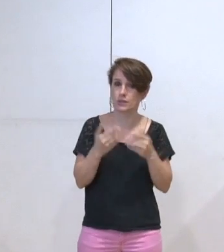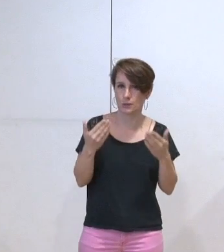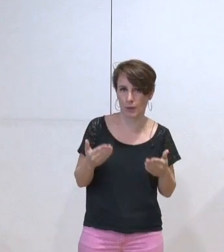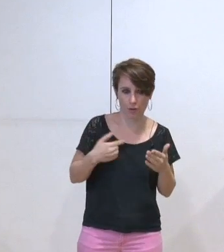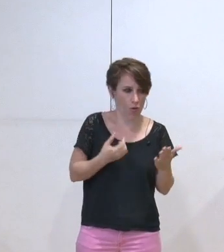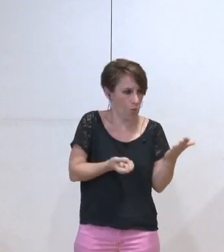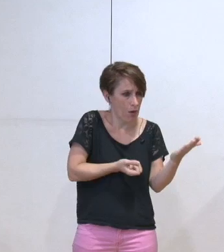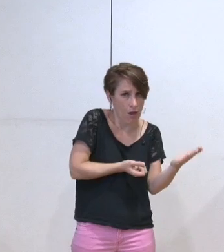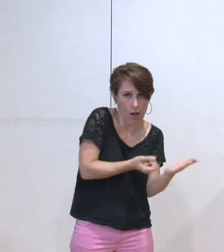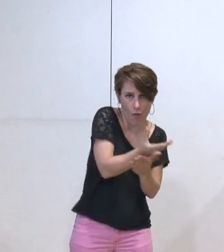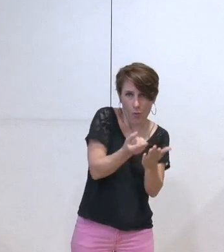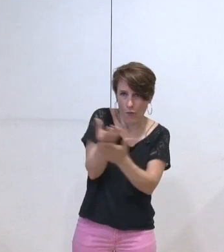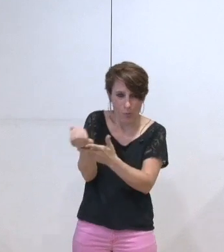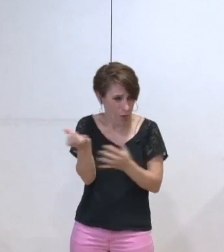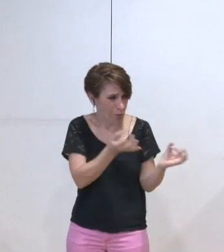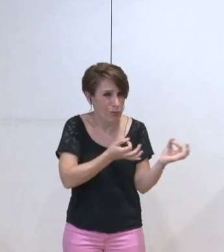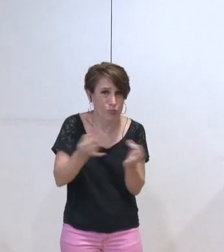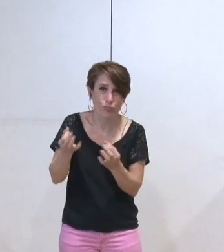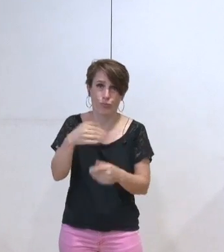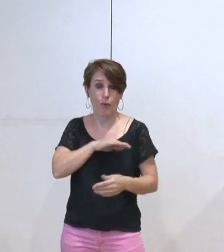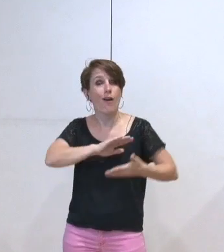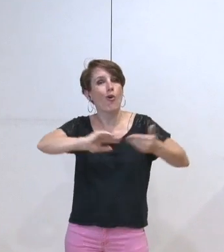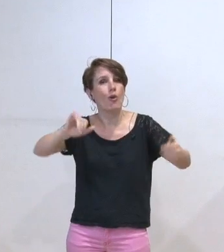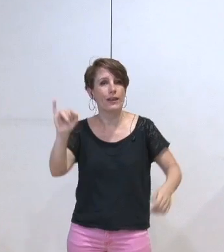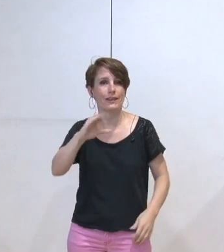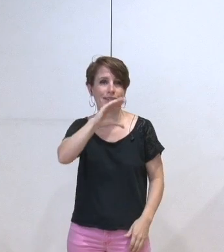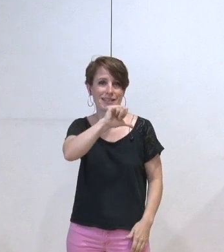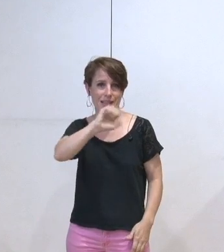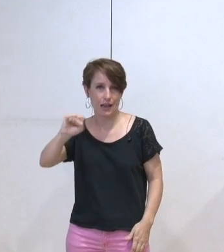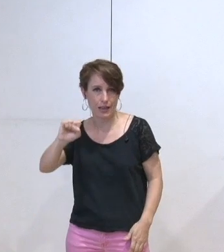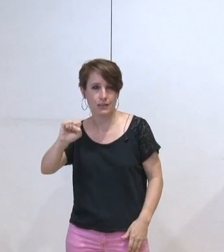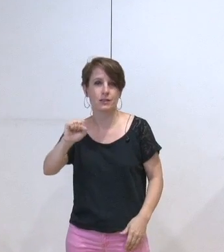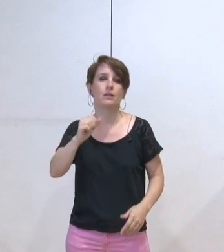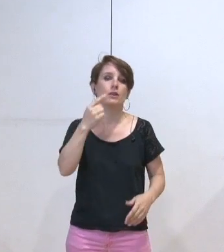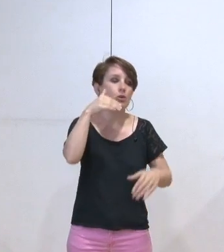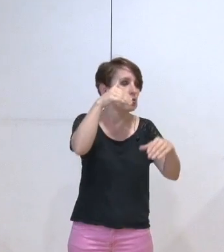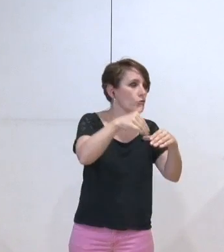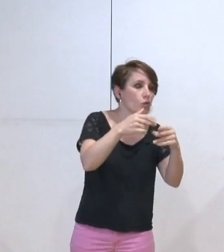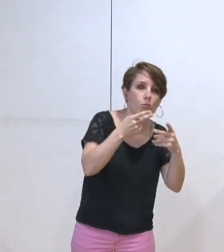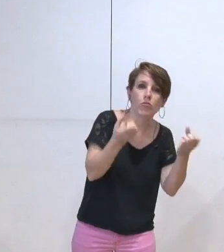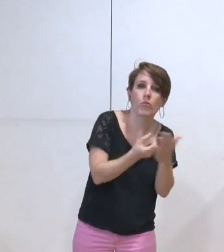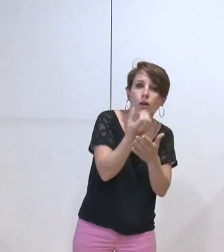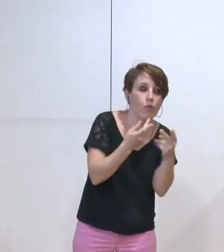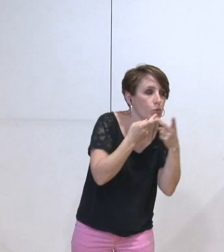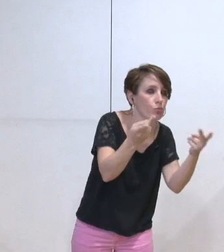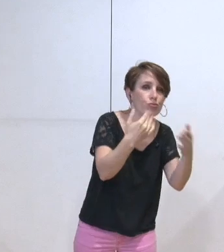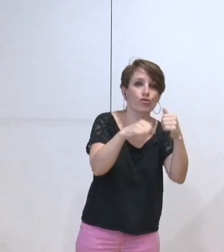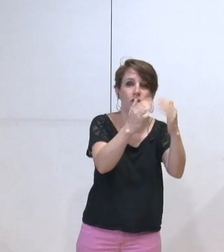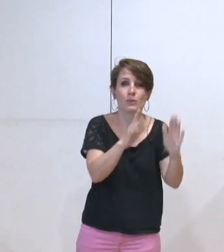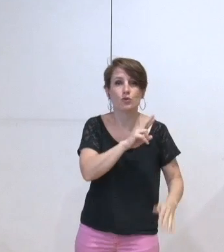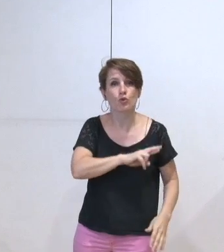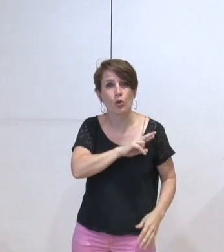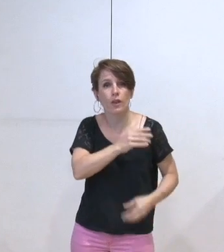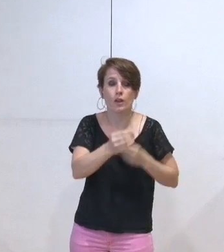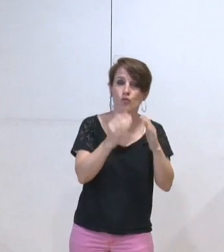information précise et à jour soit diffusée dans tous les équipements notamment ceux qui accueillent des publics sensibles et auprès de tous nos agents et vers la